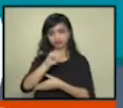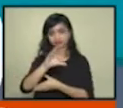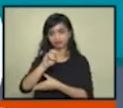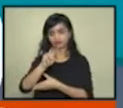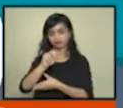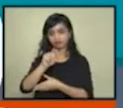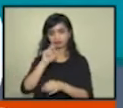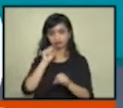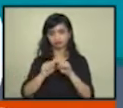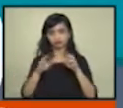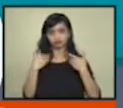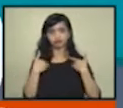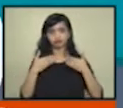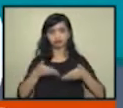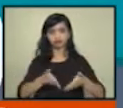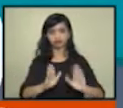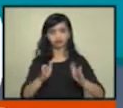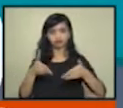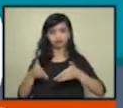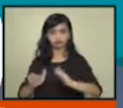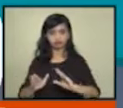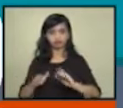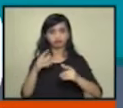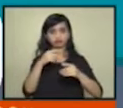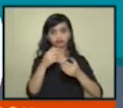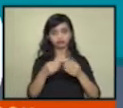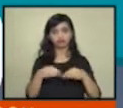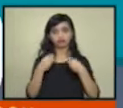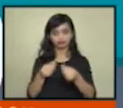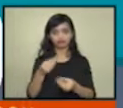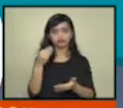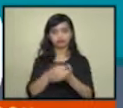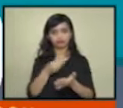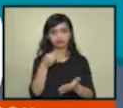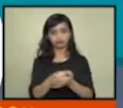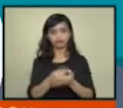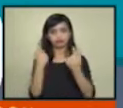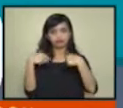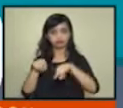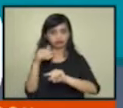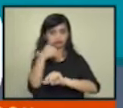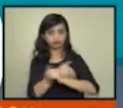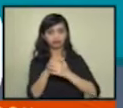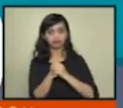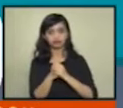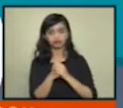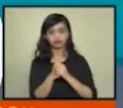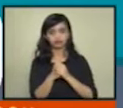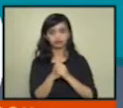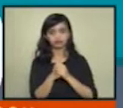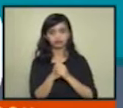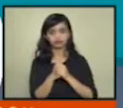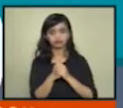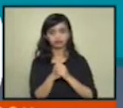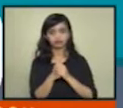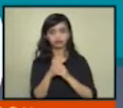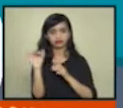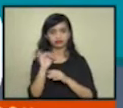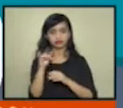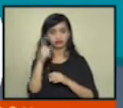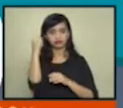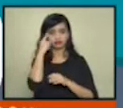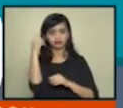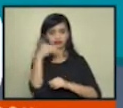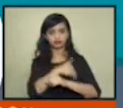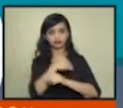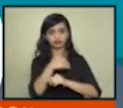may pahintulot sa bawat isa ang pag-release ng pera. Oo, pagpupunta nga siya sa banko, Sir Rafi, sisigaw din siya, akala mo yung